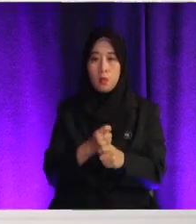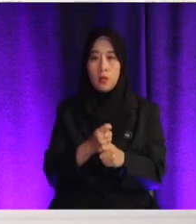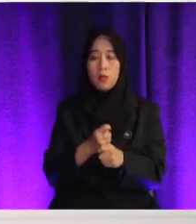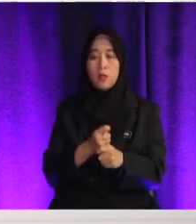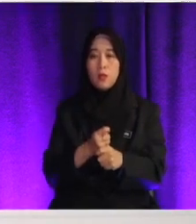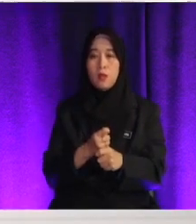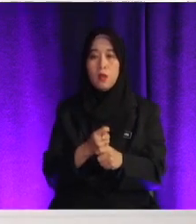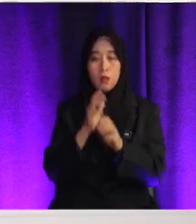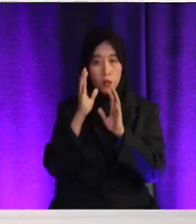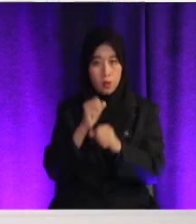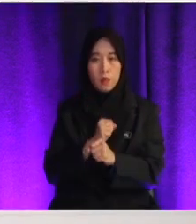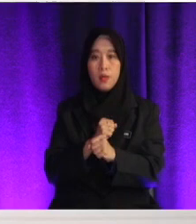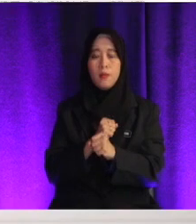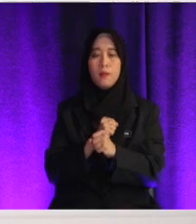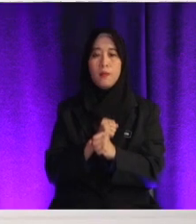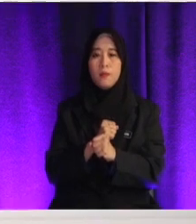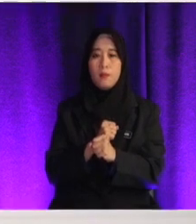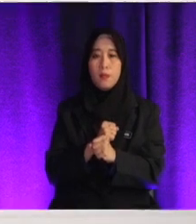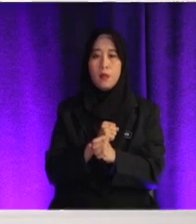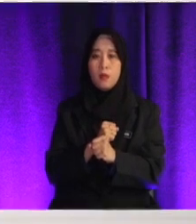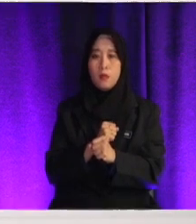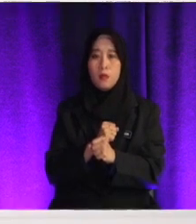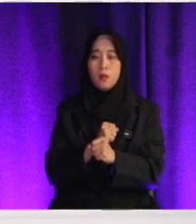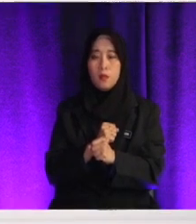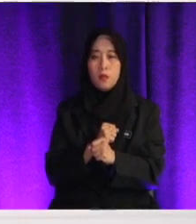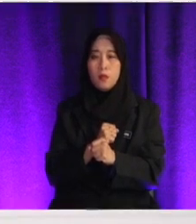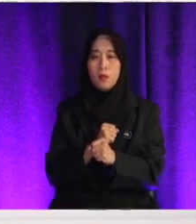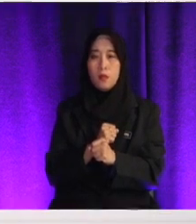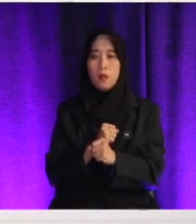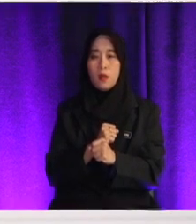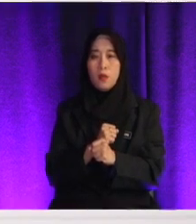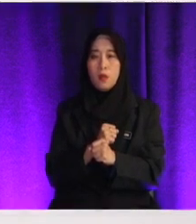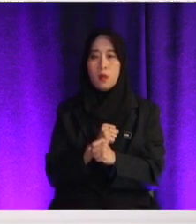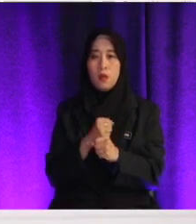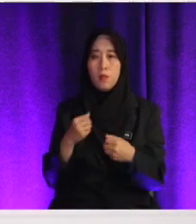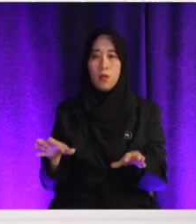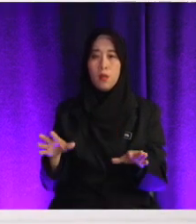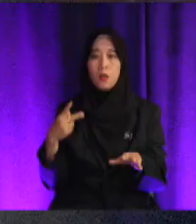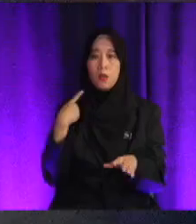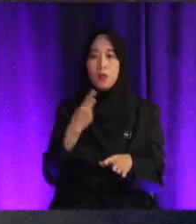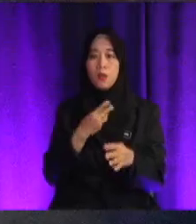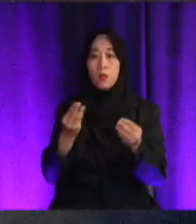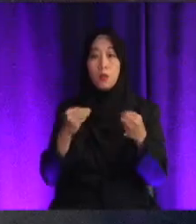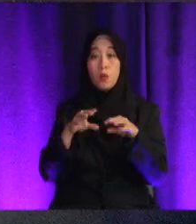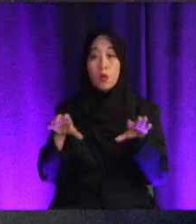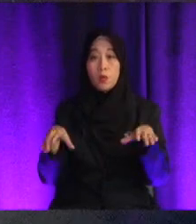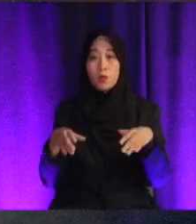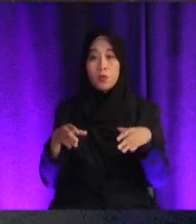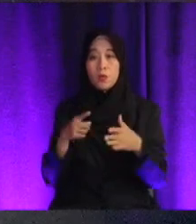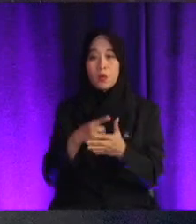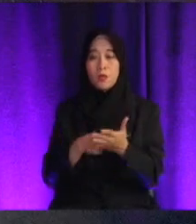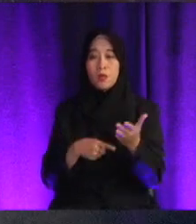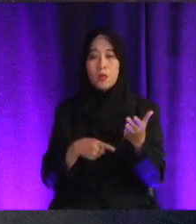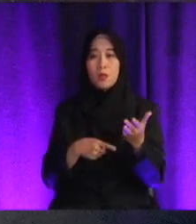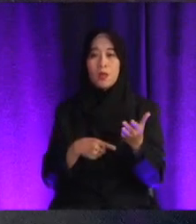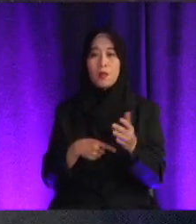ya Akmal? Sudah. Okey, cemerlang. Okey, lepas tu Akmal kita nak buat apa? Lepas tu saya pun tak tahulah cikgu. Saya